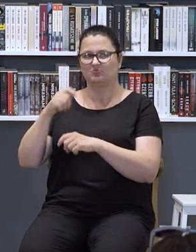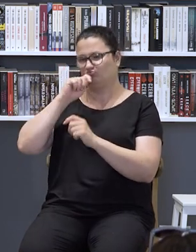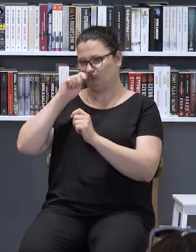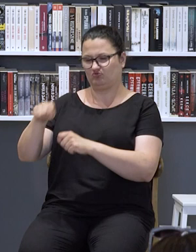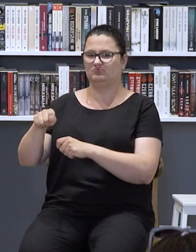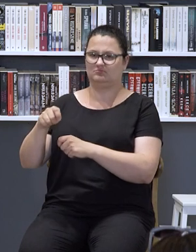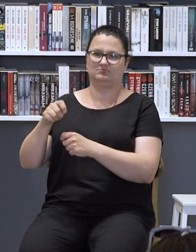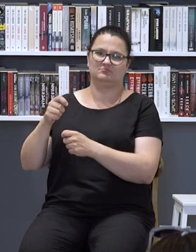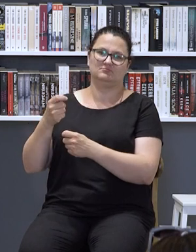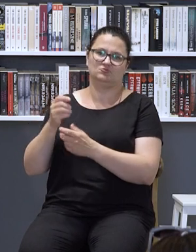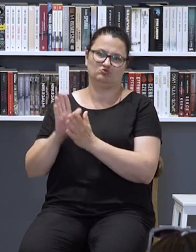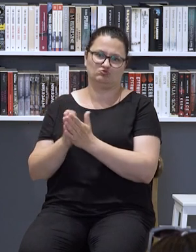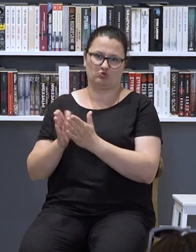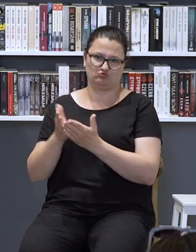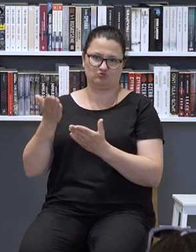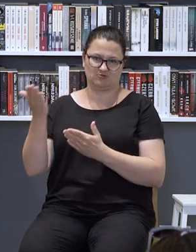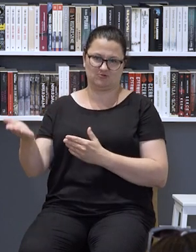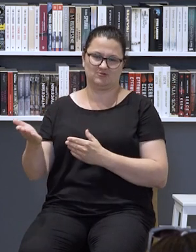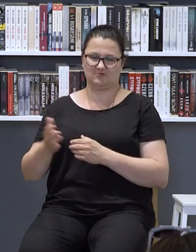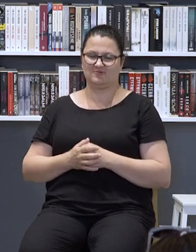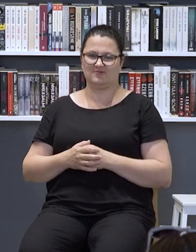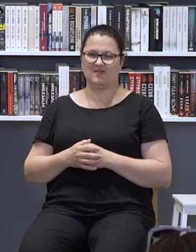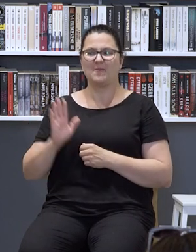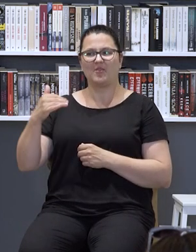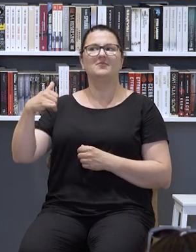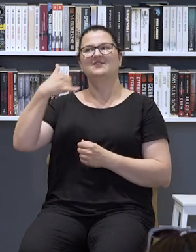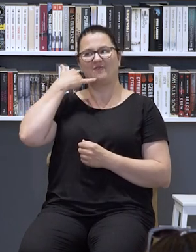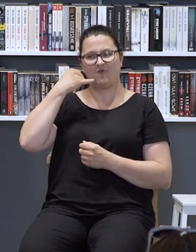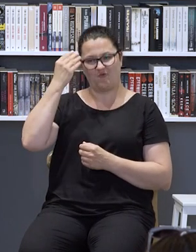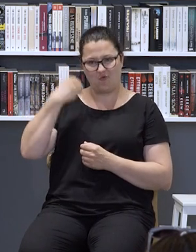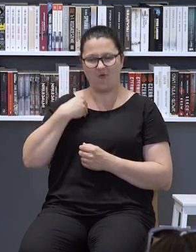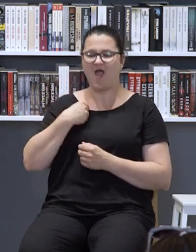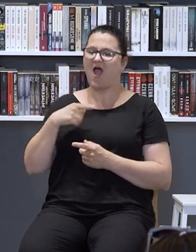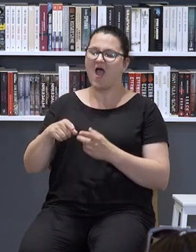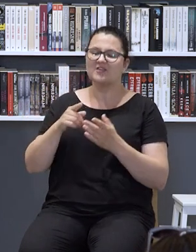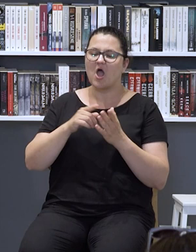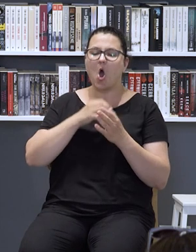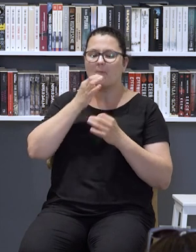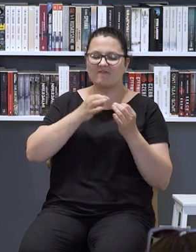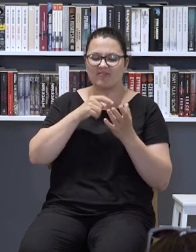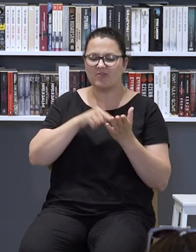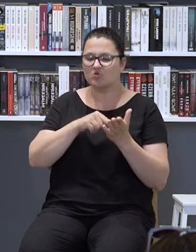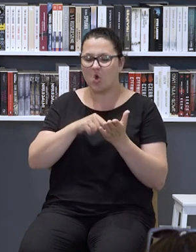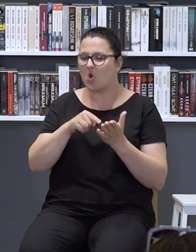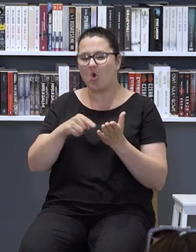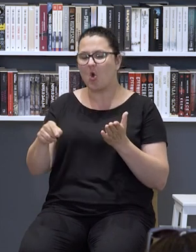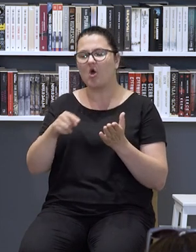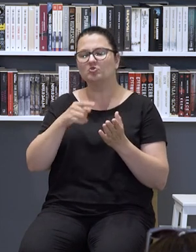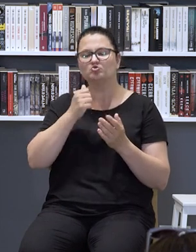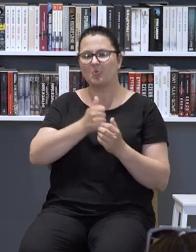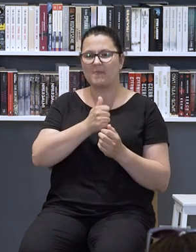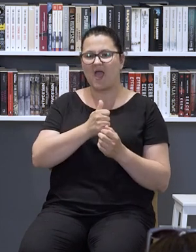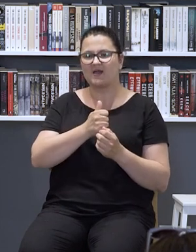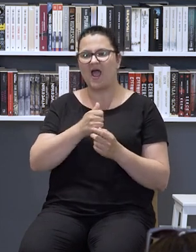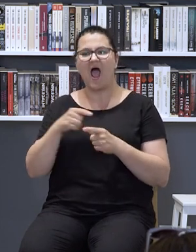w prezencie, nie? I zadzwoniła do mnie i mówi, że tak, te opowiadania są super. A tej książki